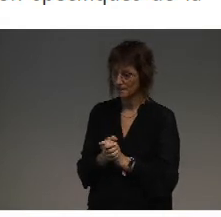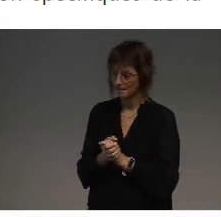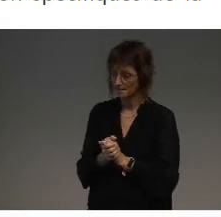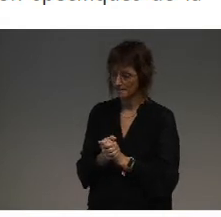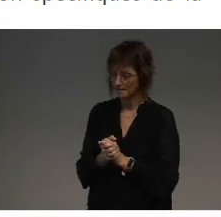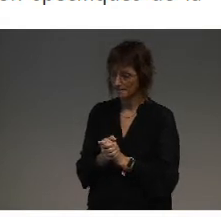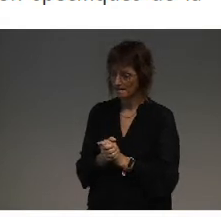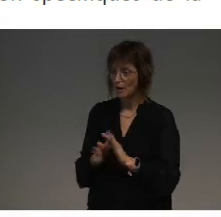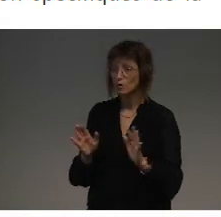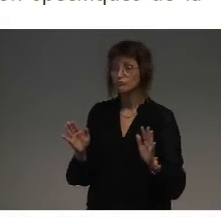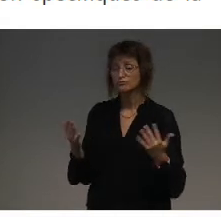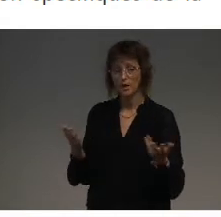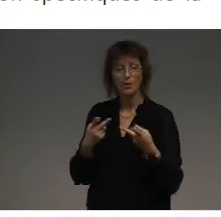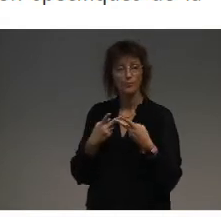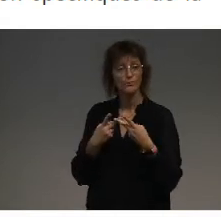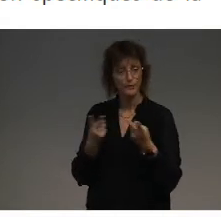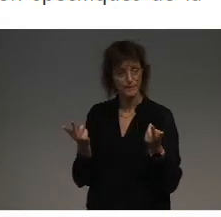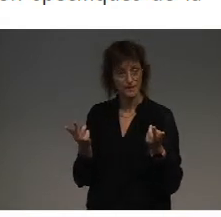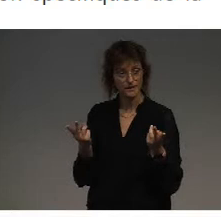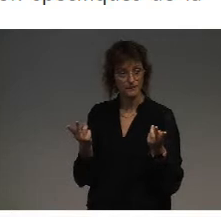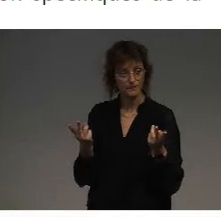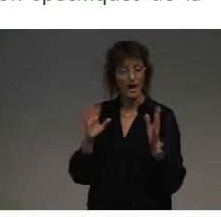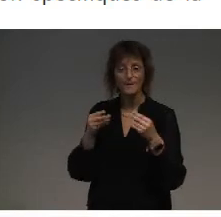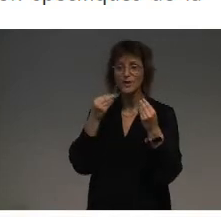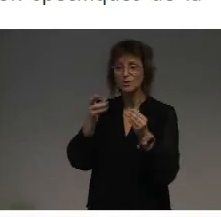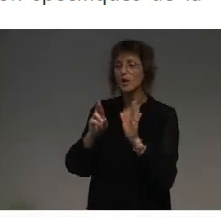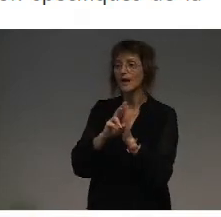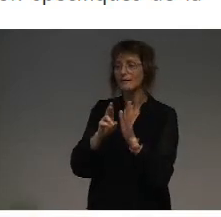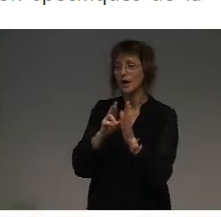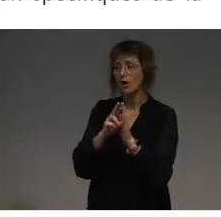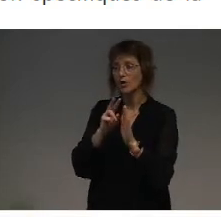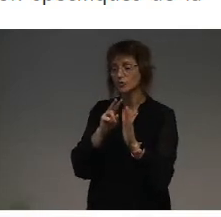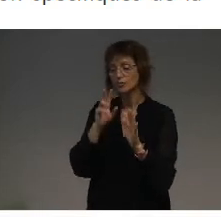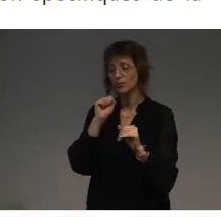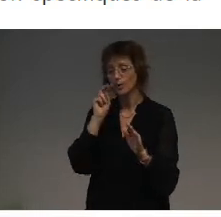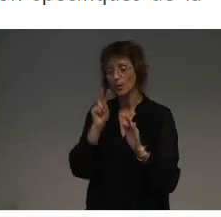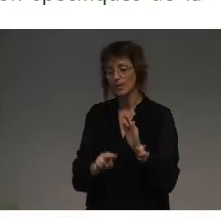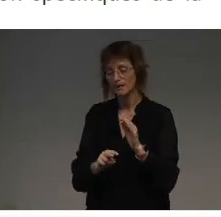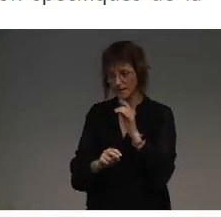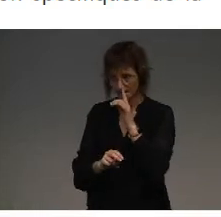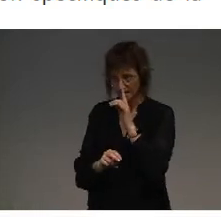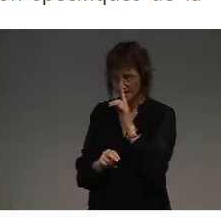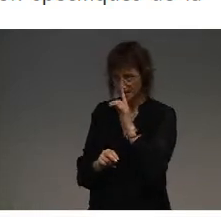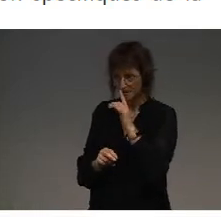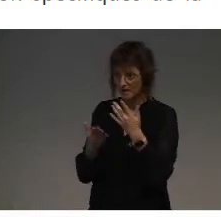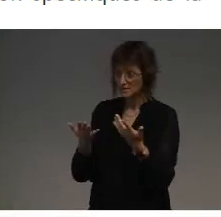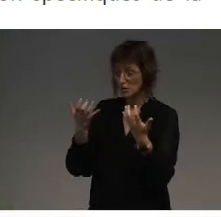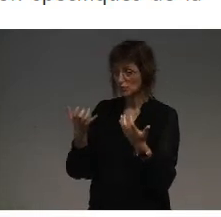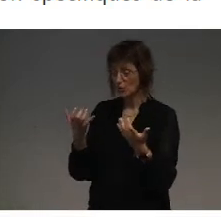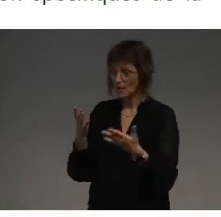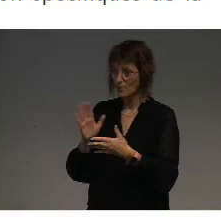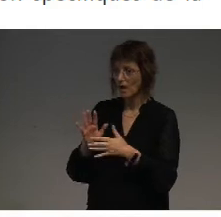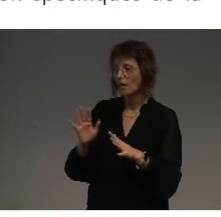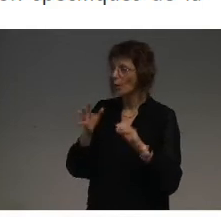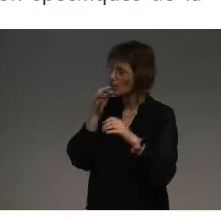sont publiés, et je vais vous donner un petit peu la référence juste après. Mais ce qu'on a mis en évidence, alors on pourrait nous dire, oui,